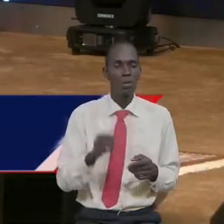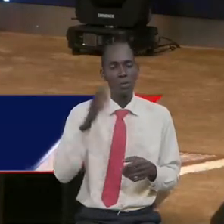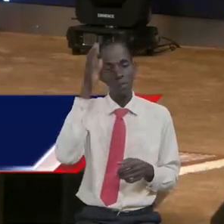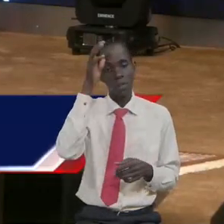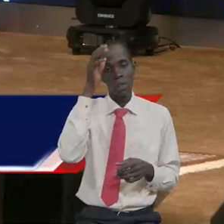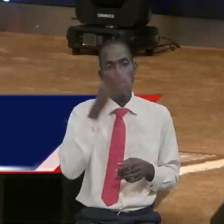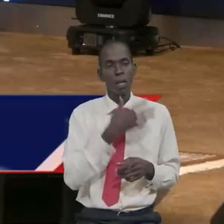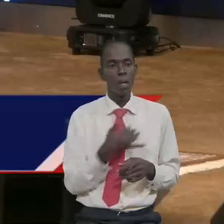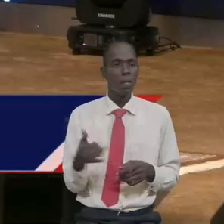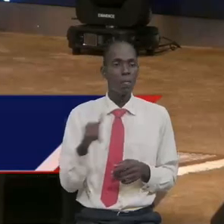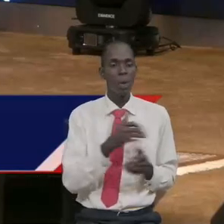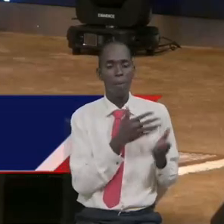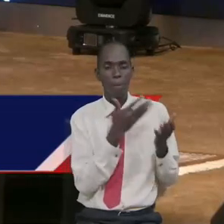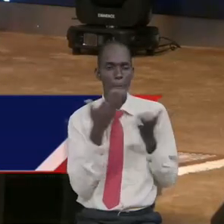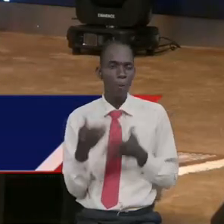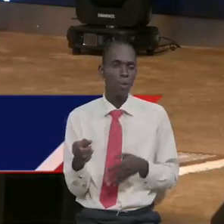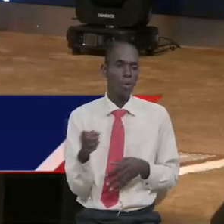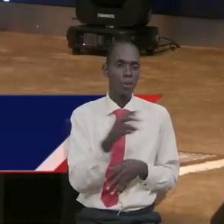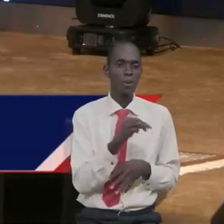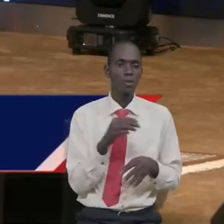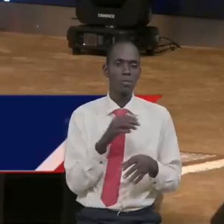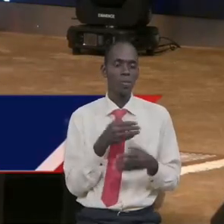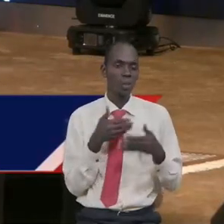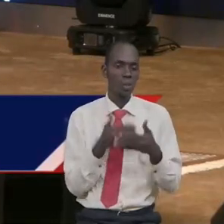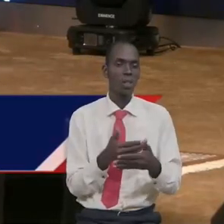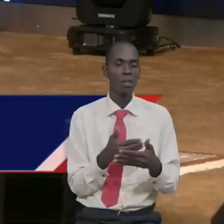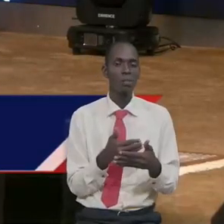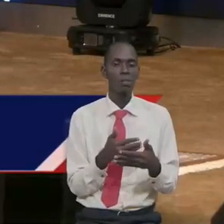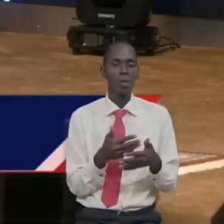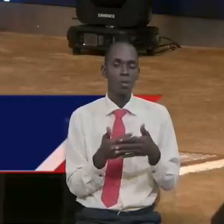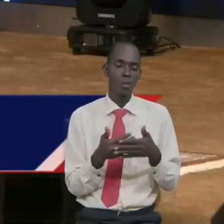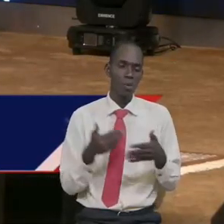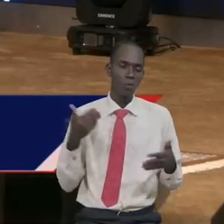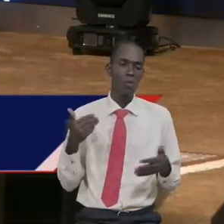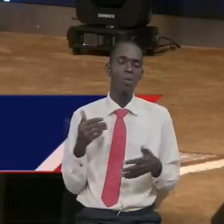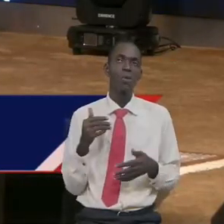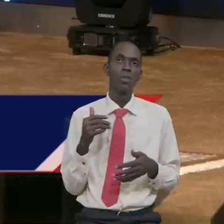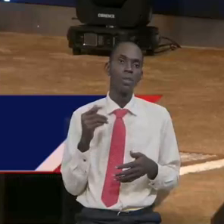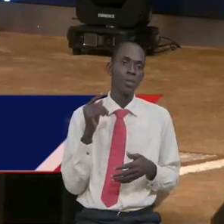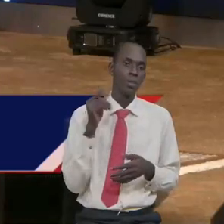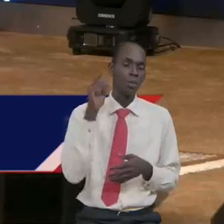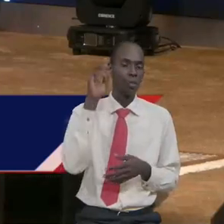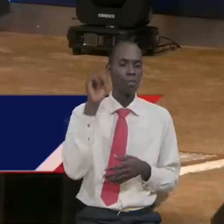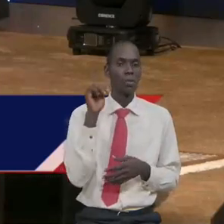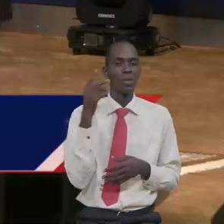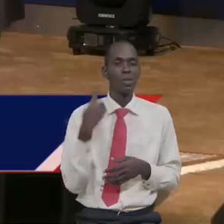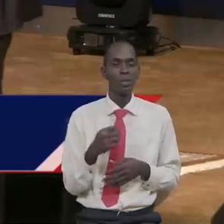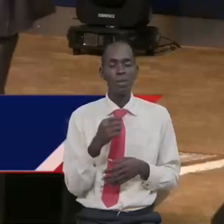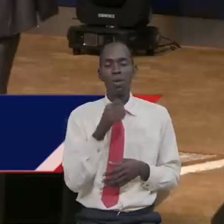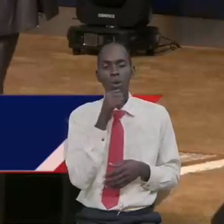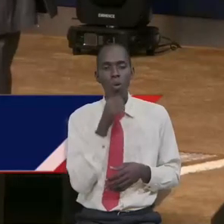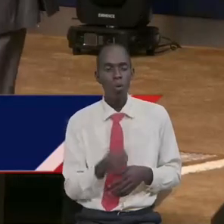fit approcher, c'est-à-dire le Christ, le Fils de Dieu, on le fit approcher de lui, c'est-à-dire à l'ancien des